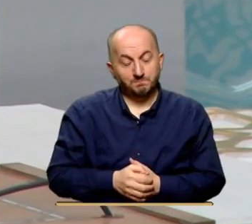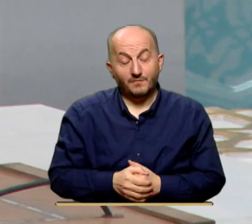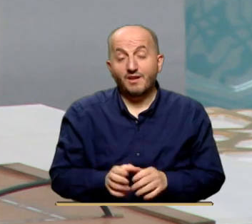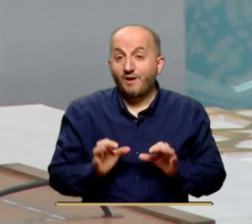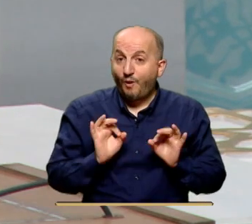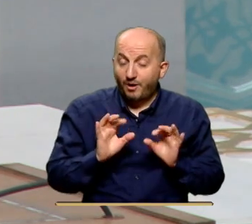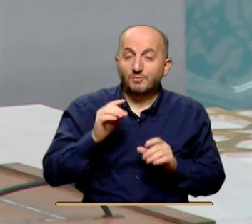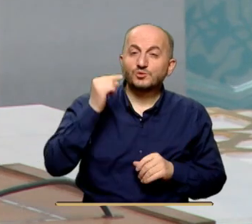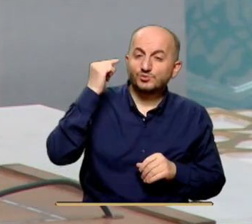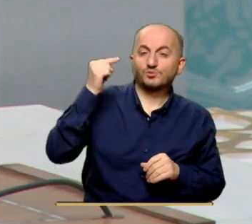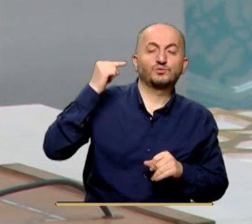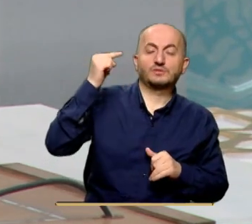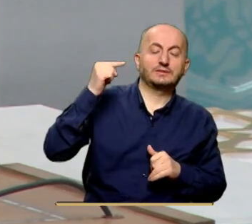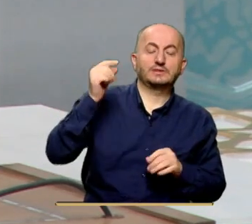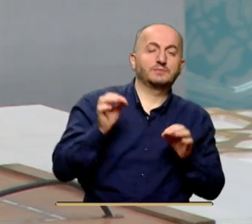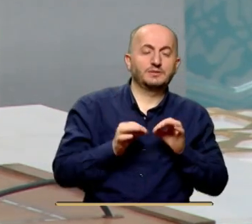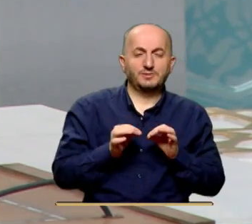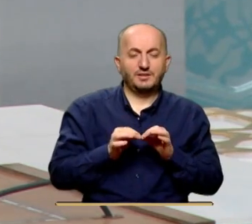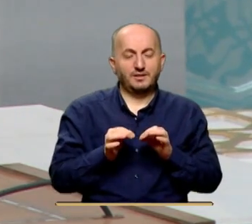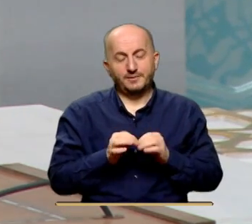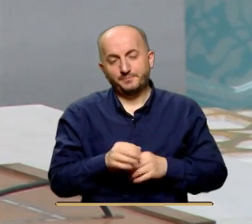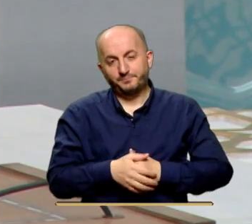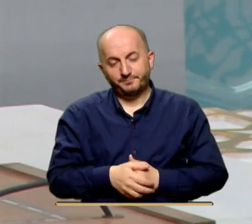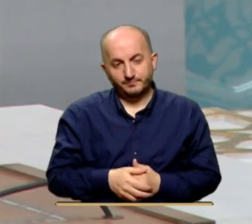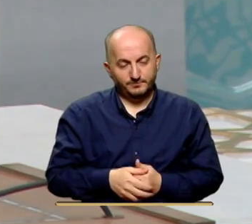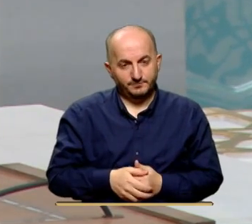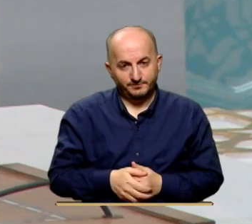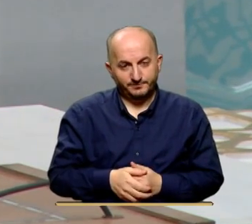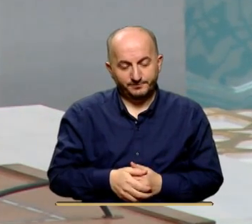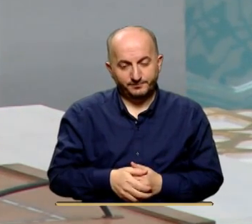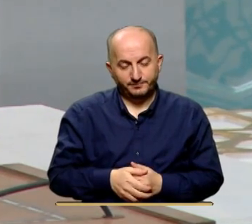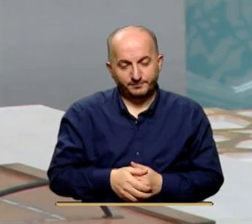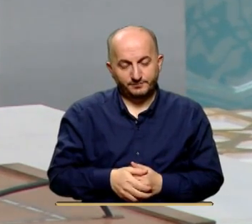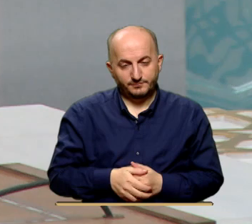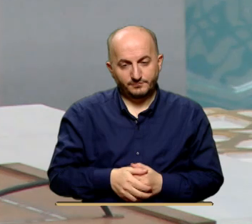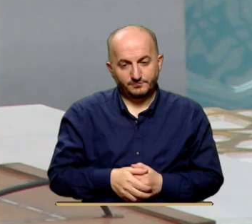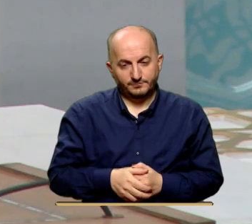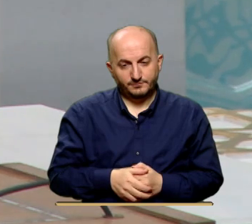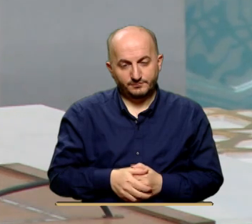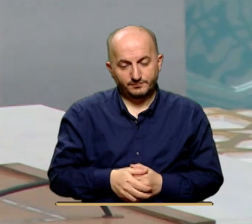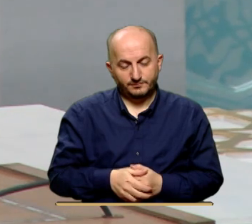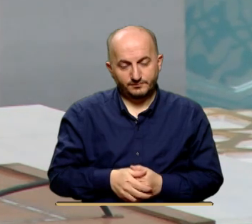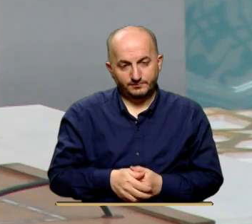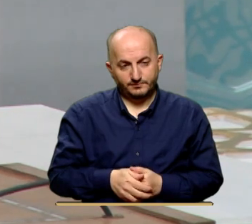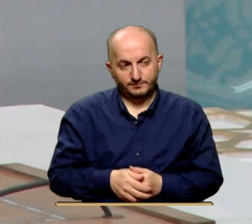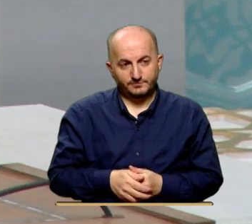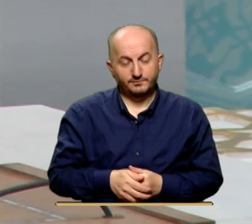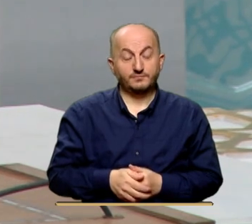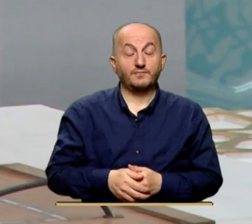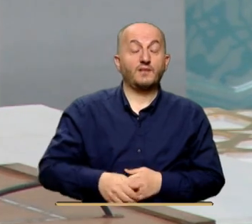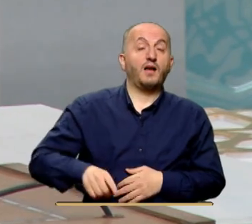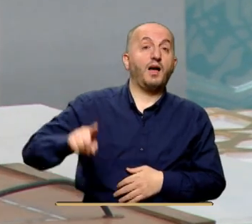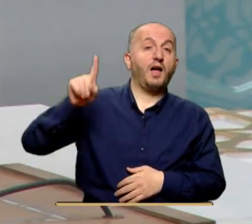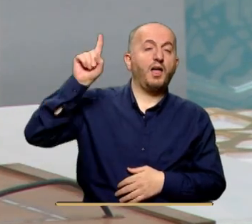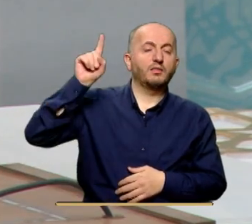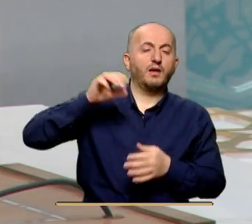Öyle bir şuur ki, Bismillah, وَاَعْتَصِمُوا بِحَبْلِ اللّٰهِ جَمِيعًا وَلَا تَفَرَّقُوا.